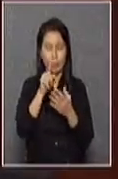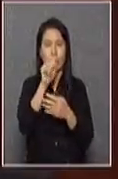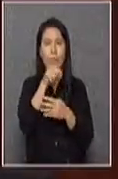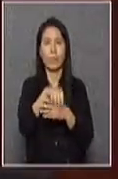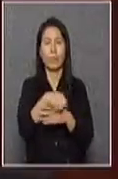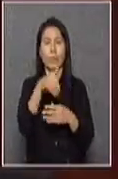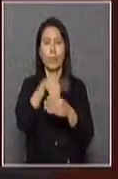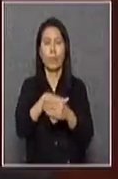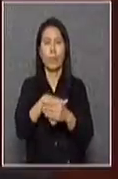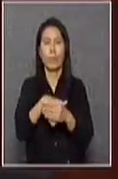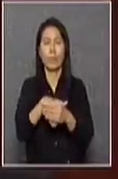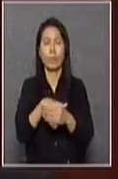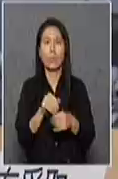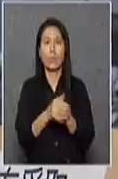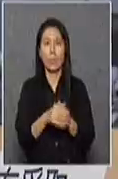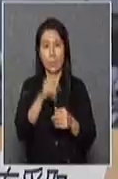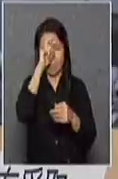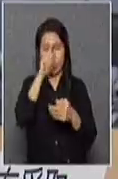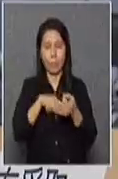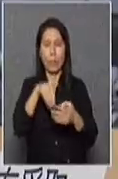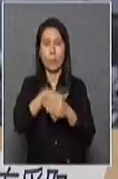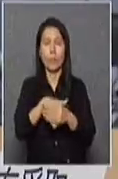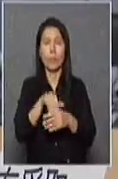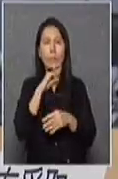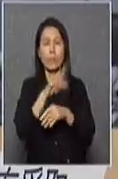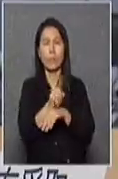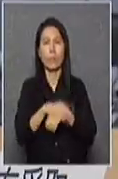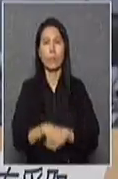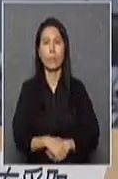諸表決。梁國雄議員要求記名表決，表決鐘響一分鐘。